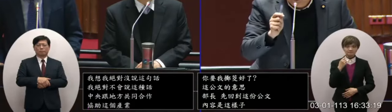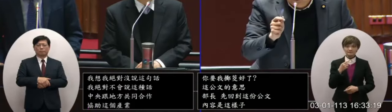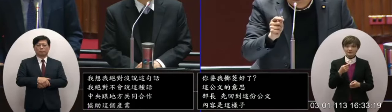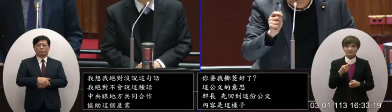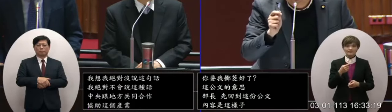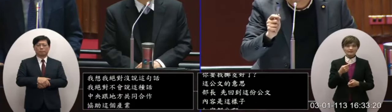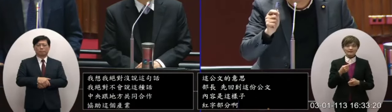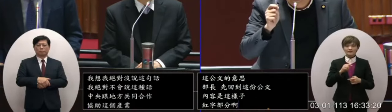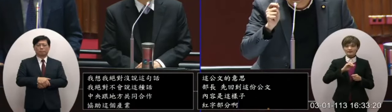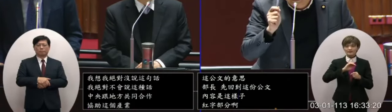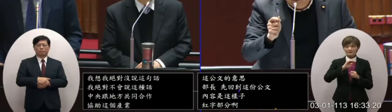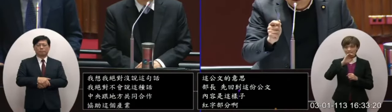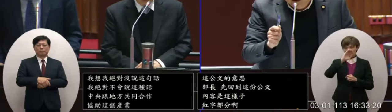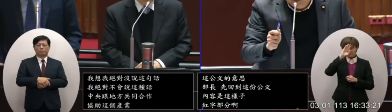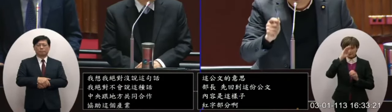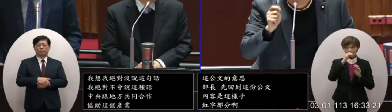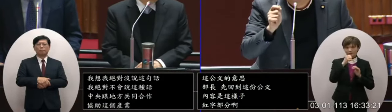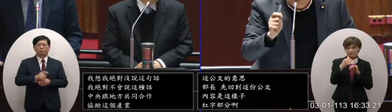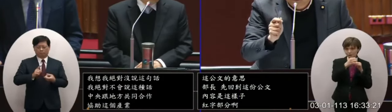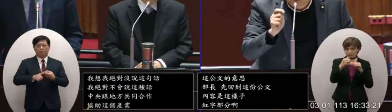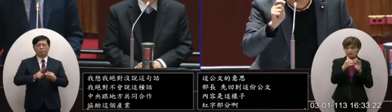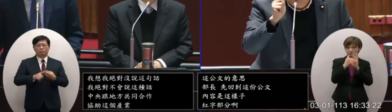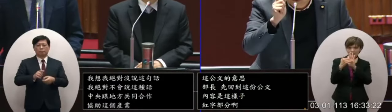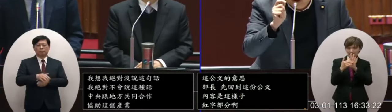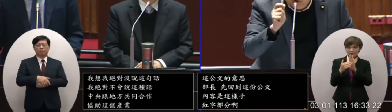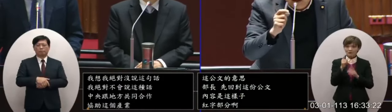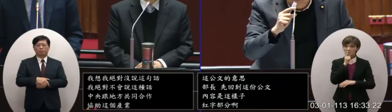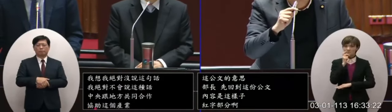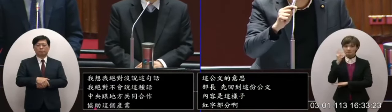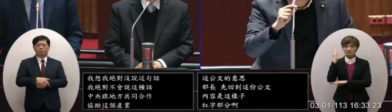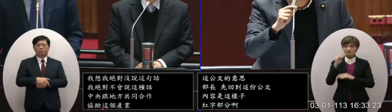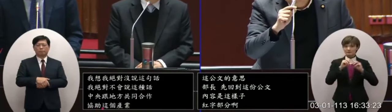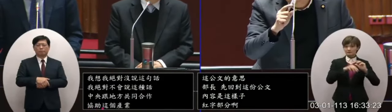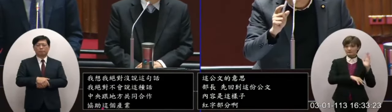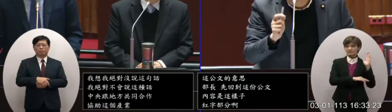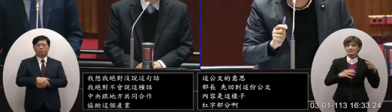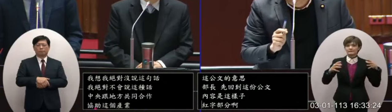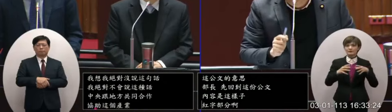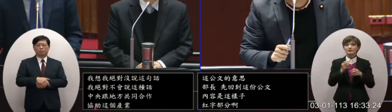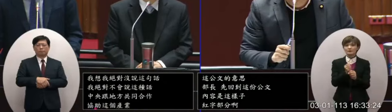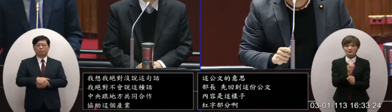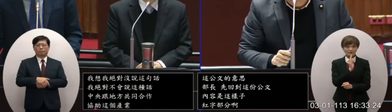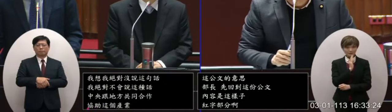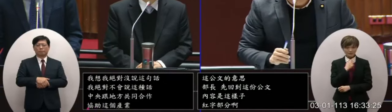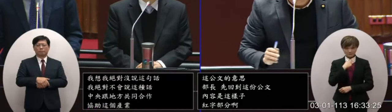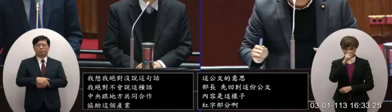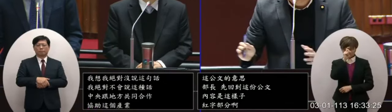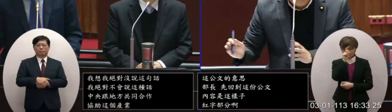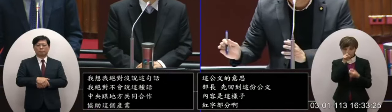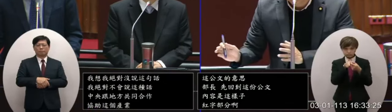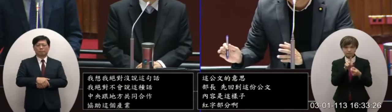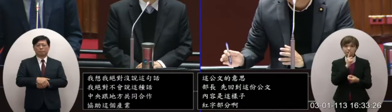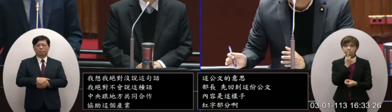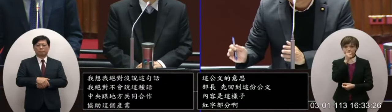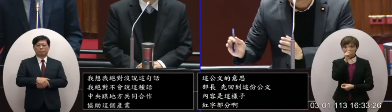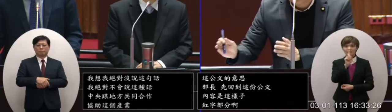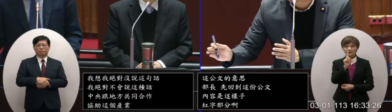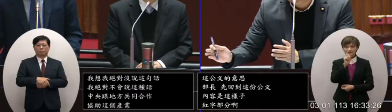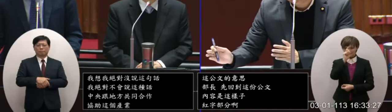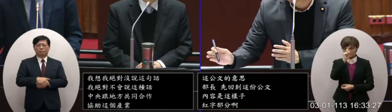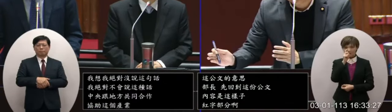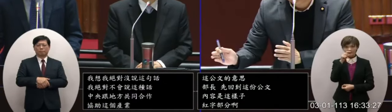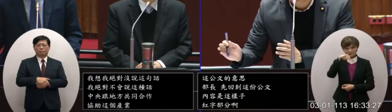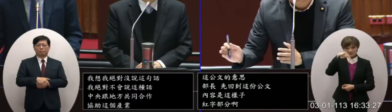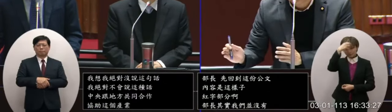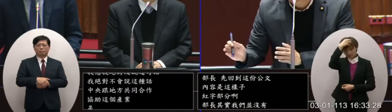本来就是中央跟地方要共同合作，我们的目的就只有一个，希望我们好不容易建立起这个绿金的产业能够